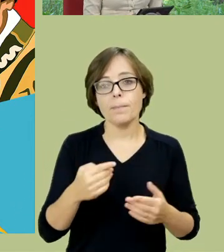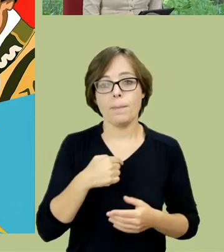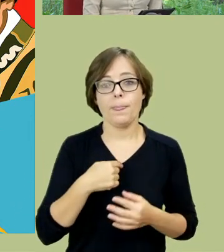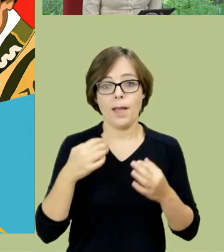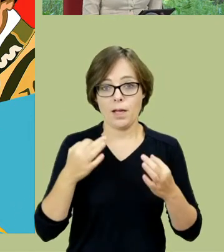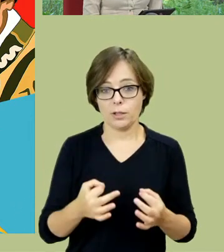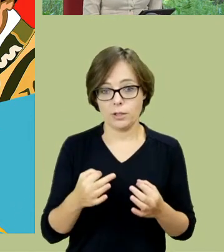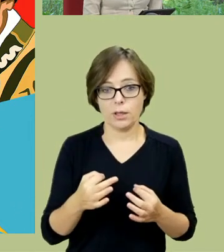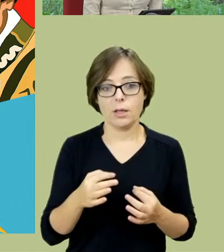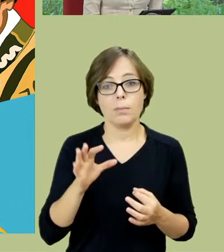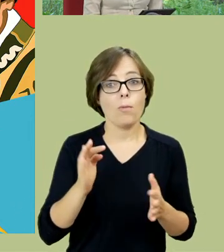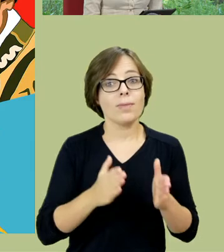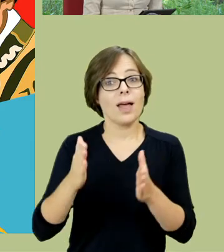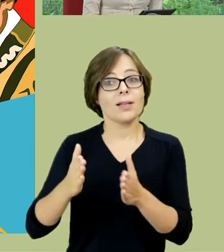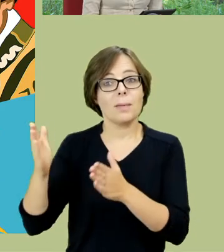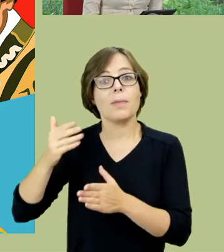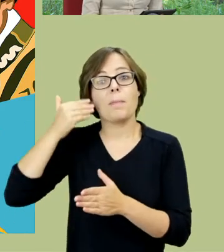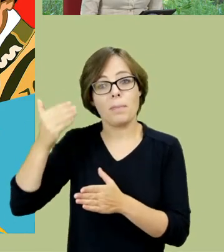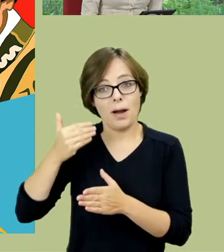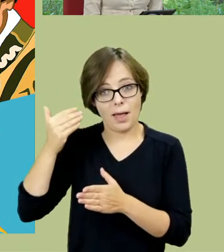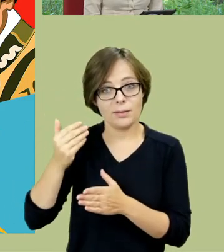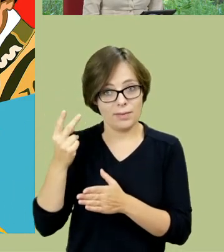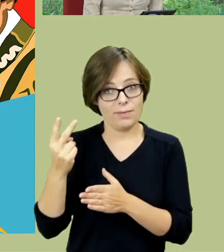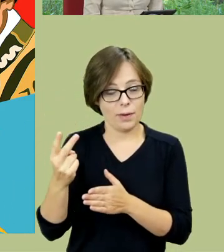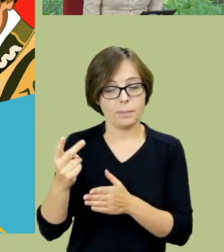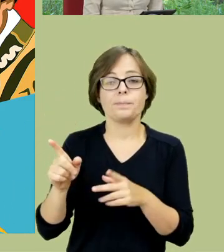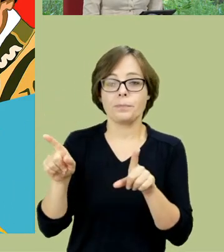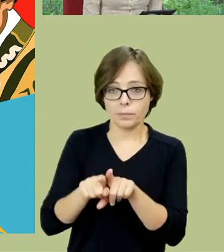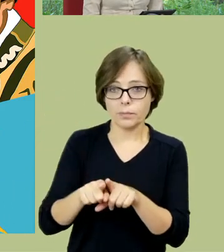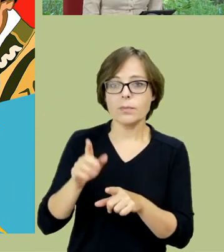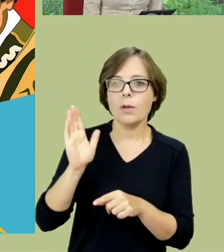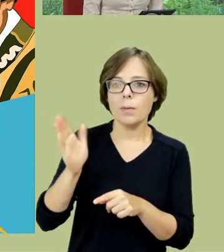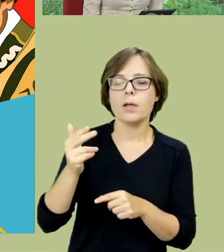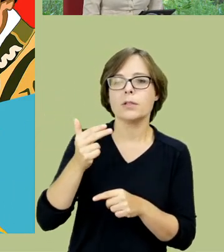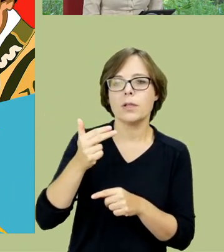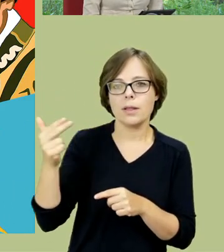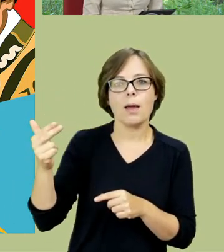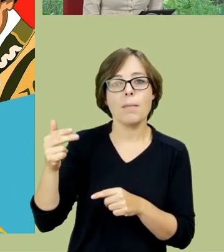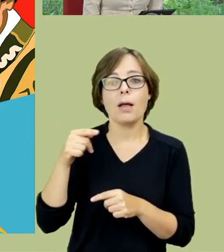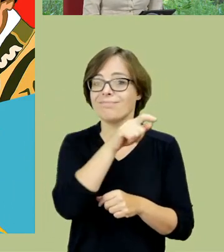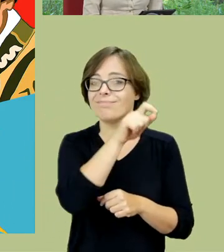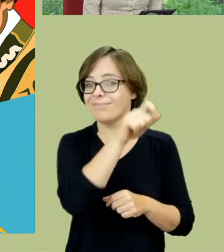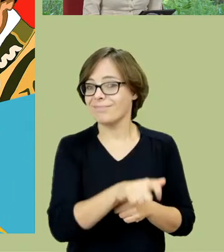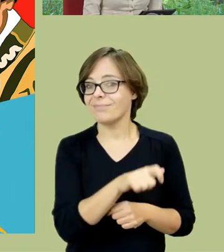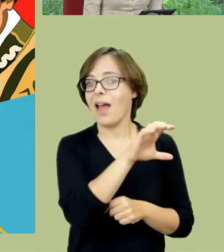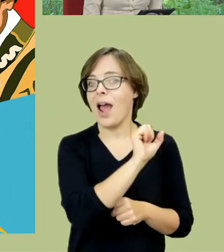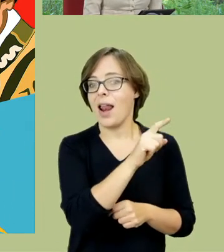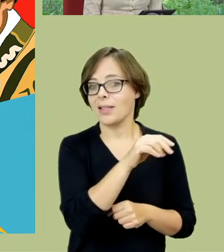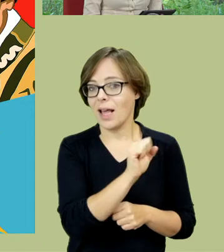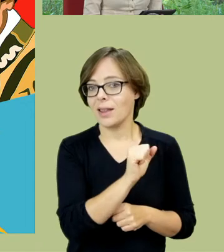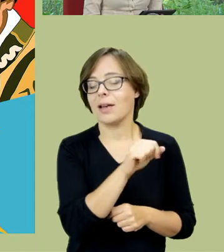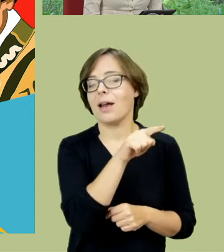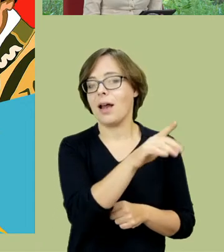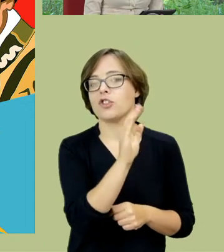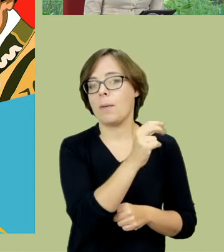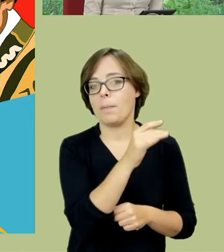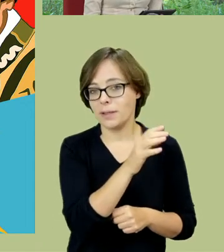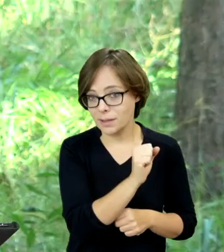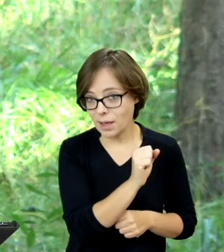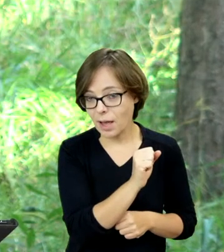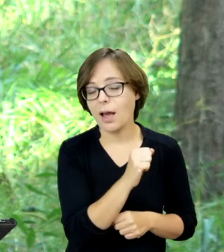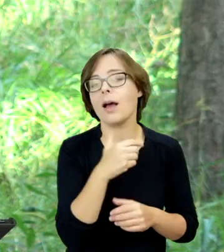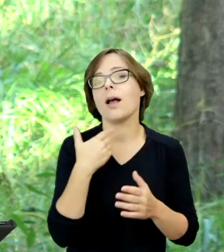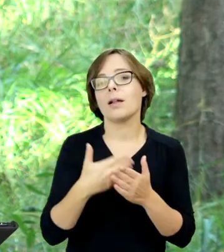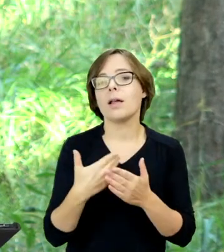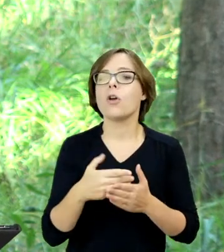dwie kolejne prelekcje będą dotyczyły samej bohaterki naszej dzisiejszej konferencji, chciałabym trochę nakreślić